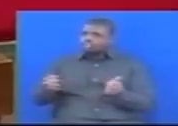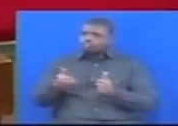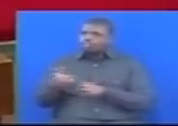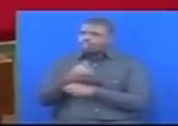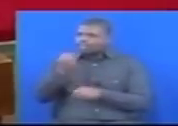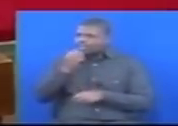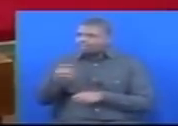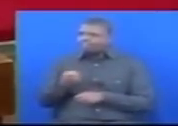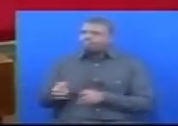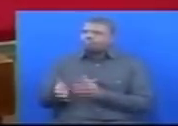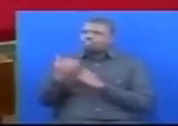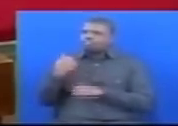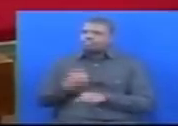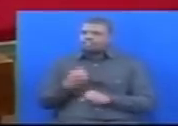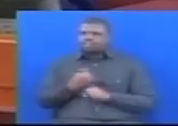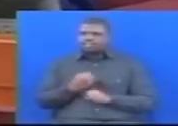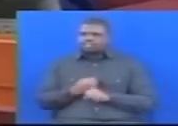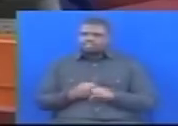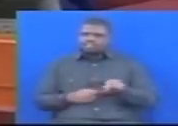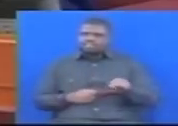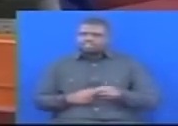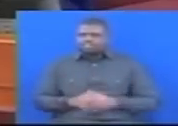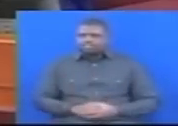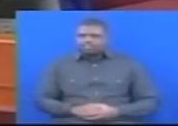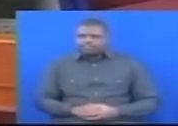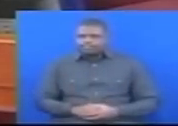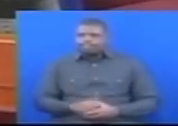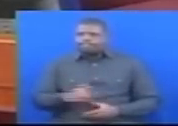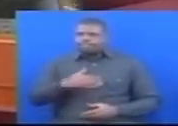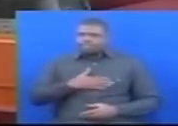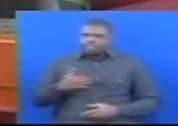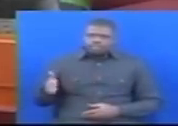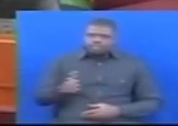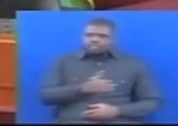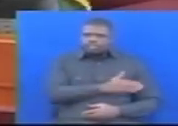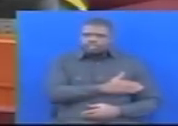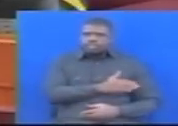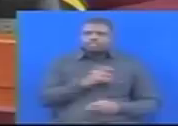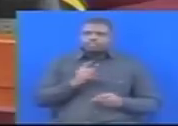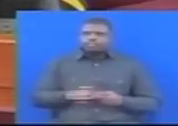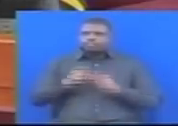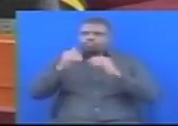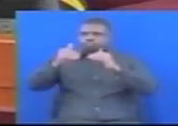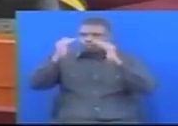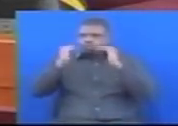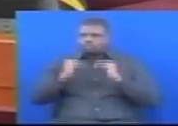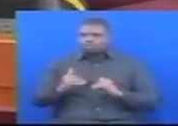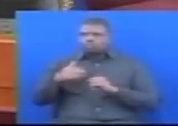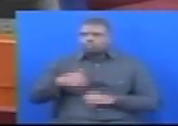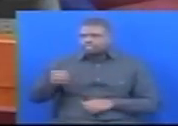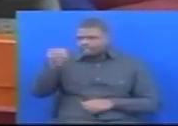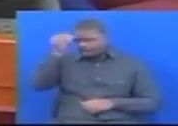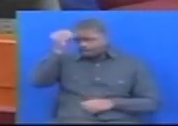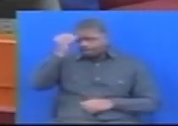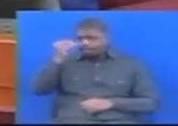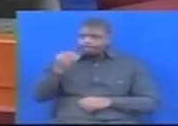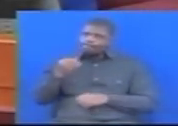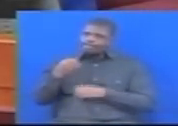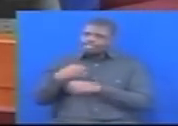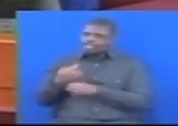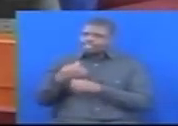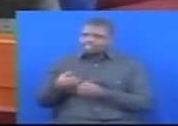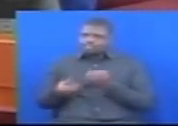tupate taarifa ili tuweze kuyafanyia kazi. Asante mheshimiwa Bulu sabia muda. Tuendelee na wizara ya elimu, sayansi na